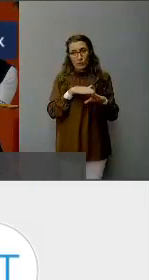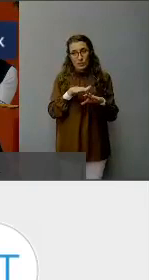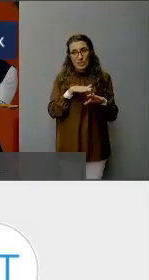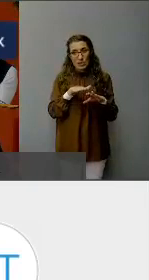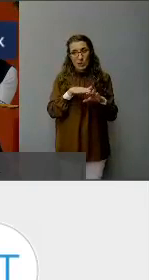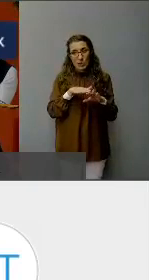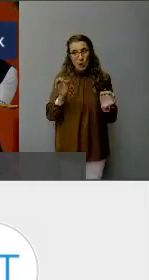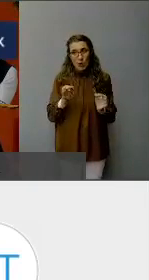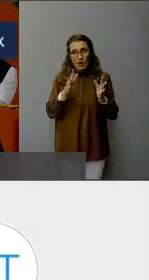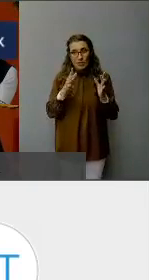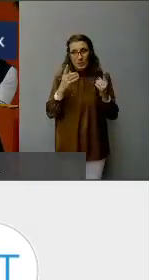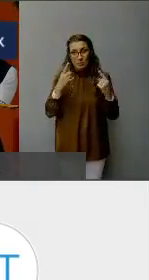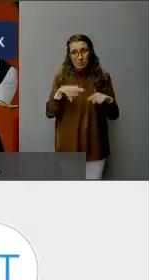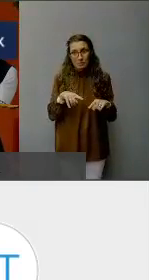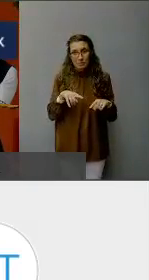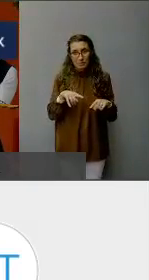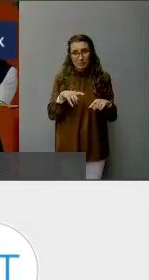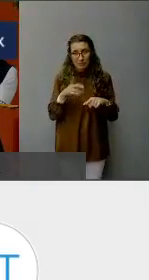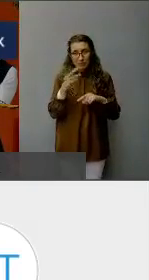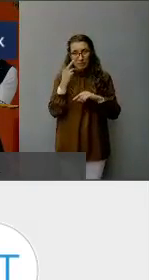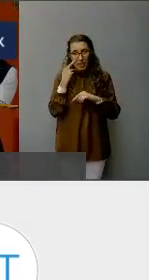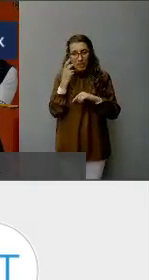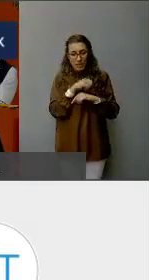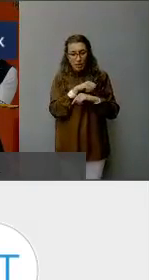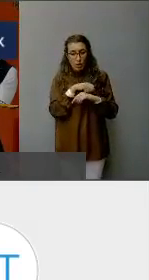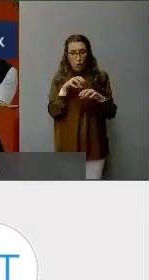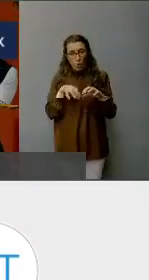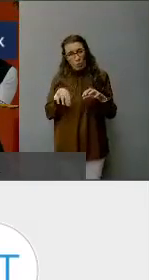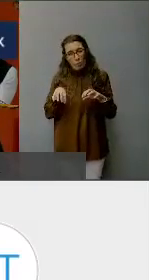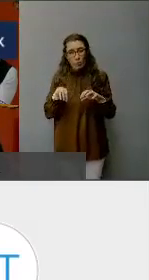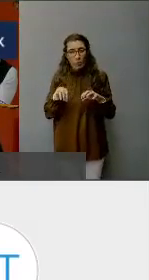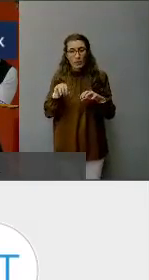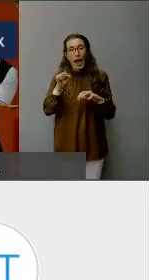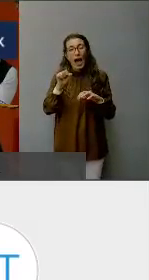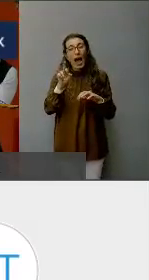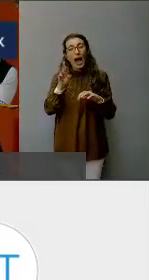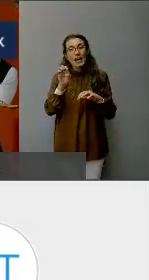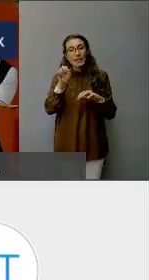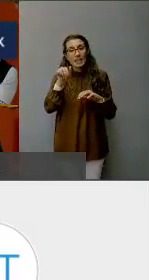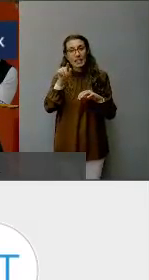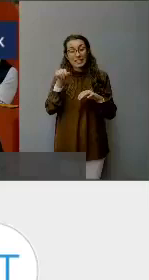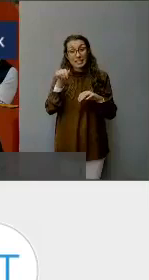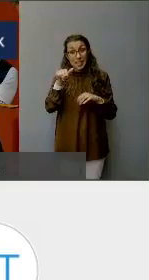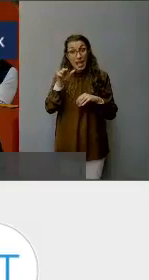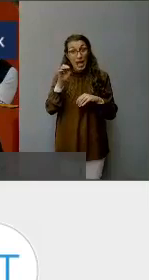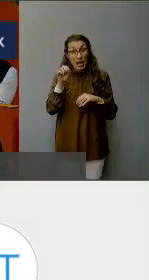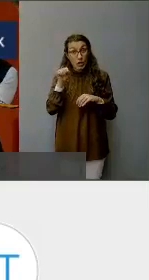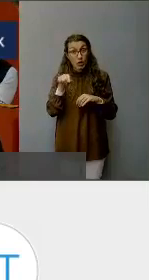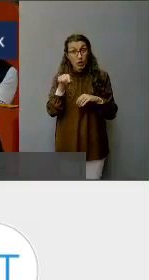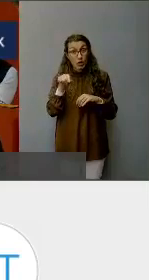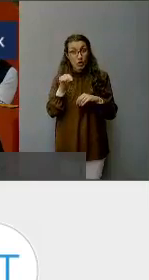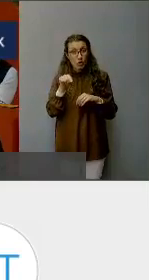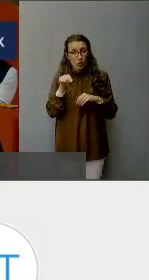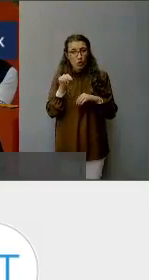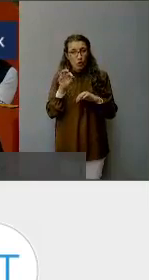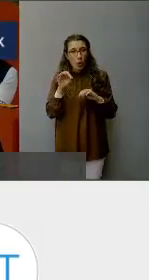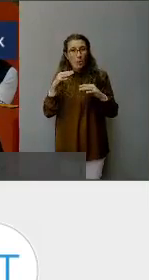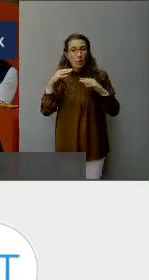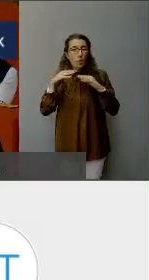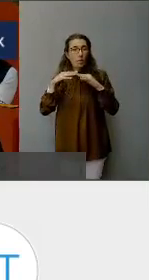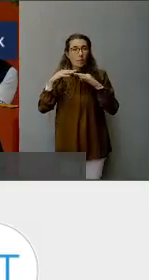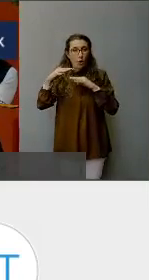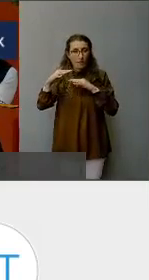che si vede che vede anche coinvolti il comune di arenzano nell'ambito del porticciolo che è in crisi